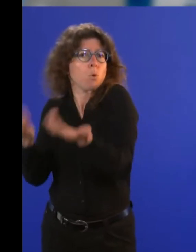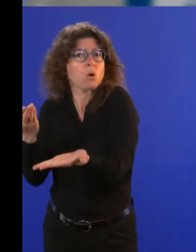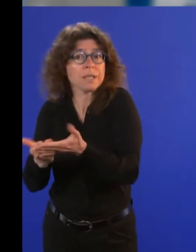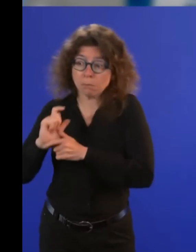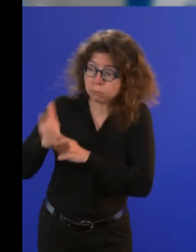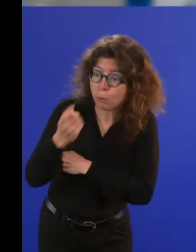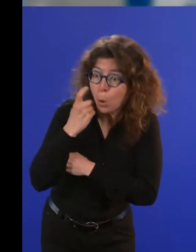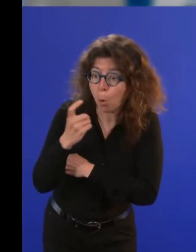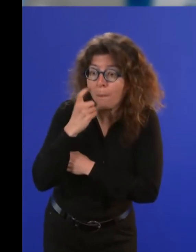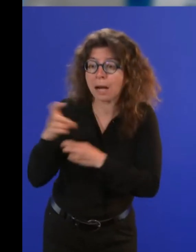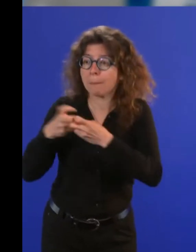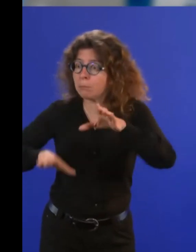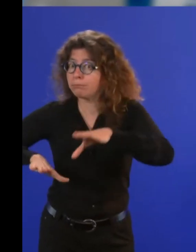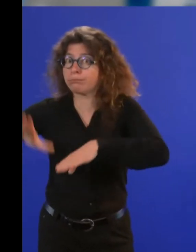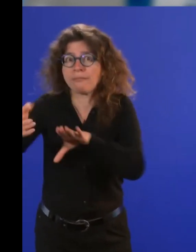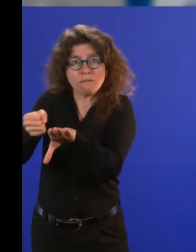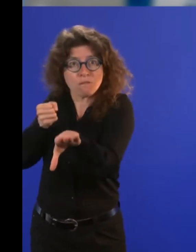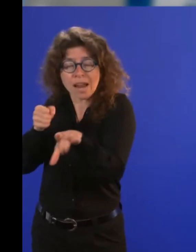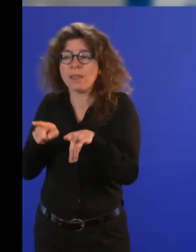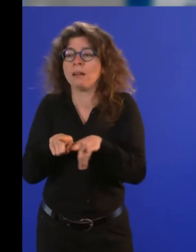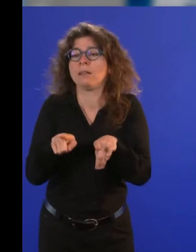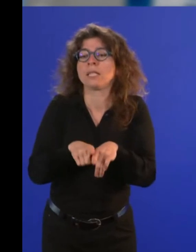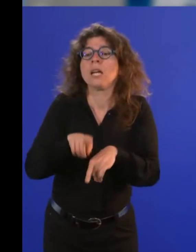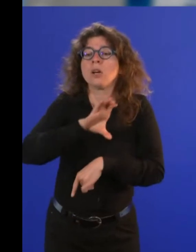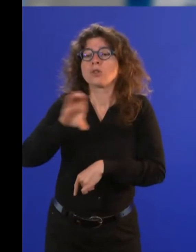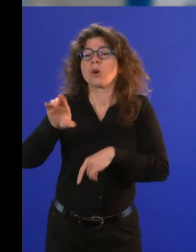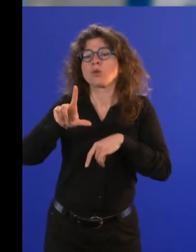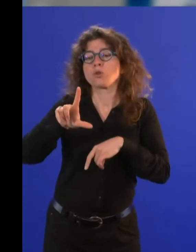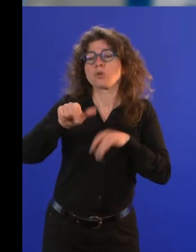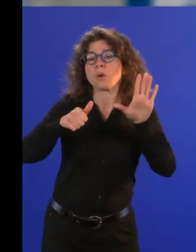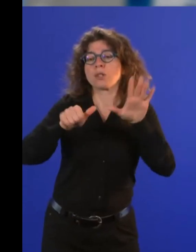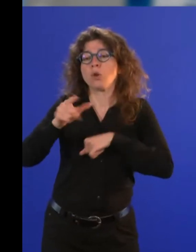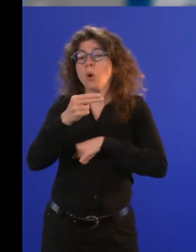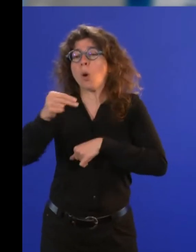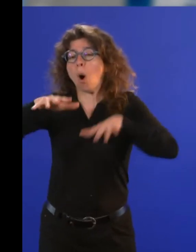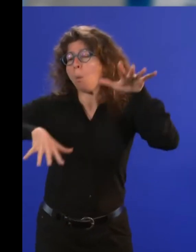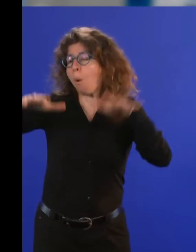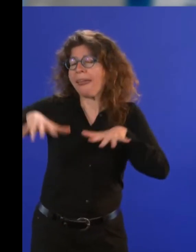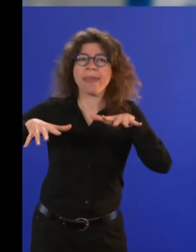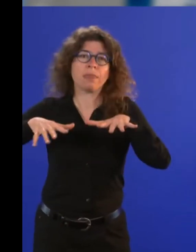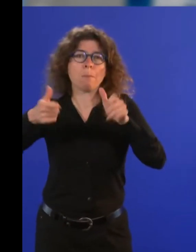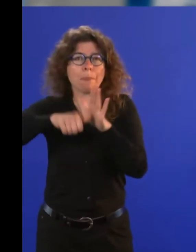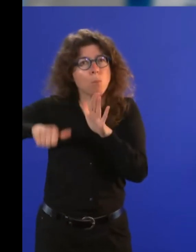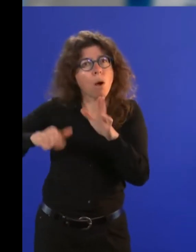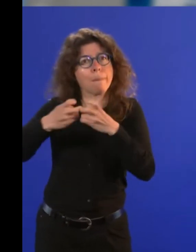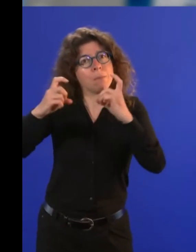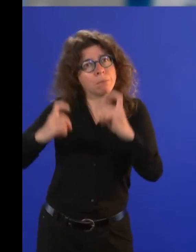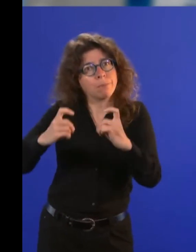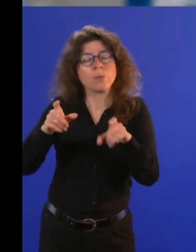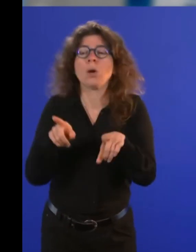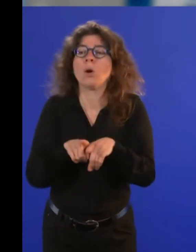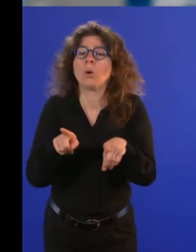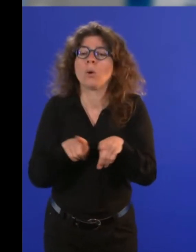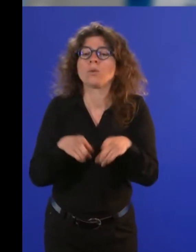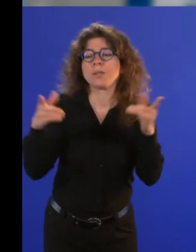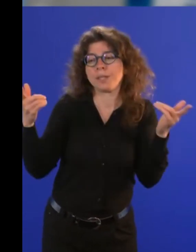sur les loyers, d'obtenir une baisse des loyers de 162 € en moyenne par mois, ainsi que de ralentir l'augmentation des prix de